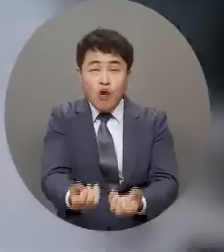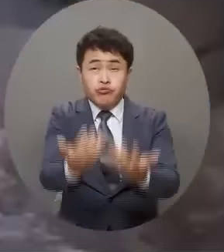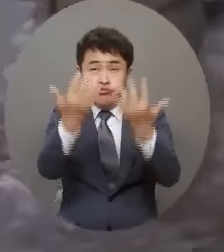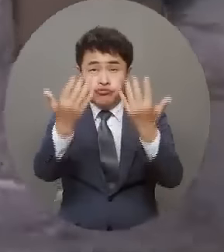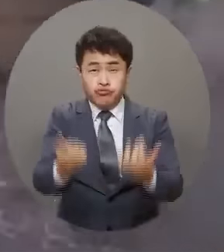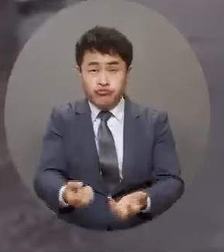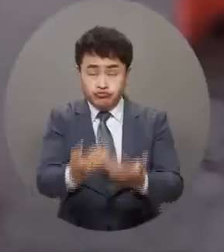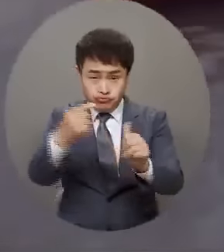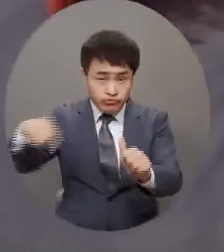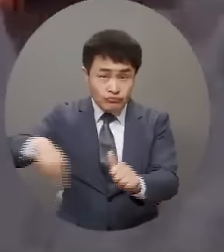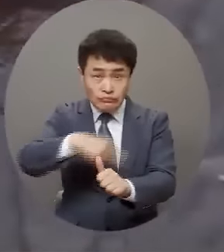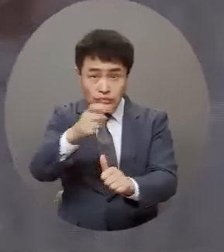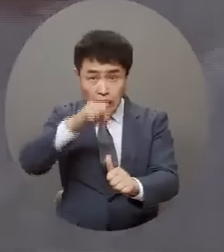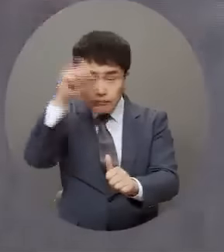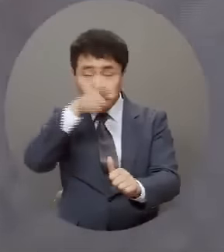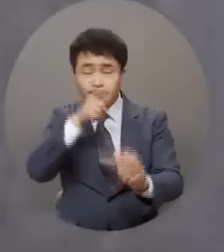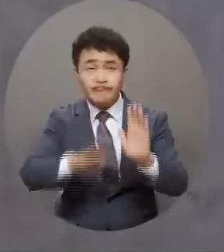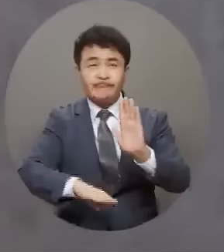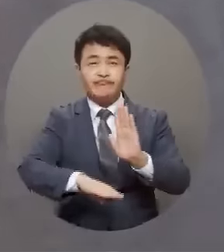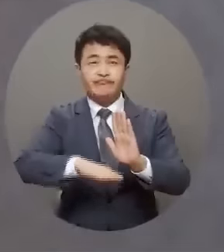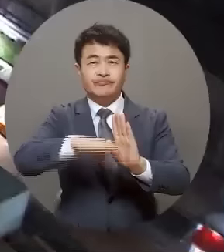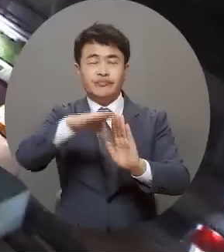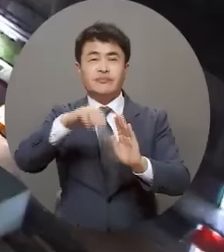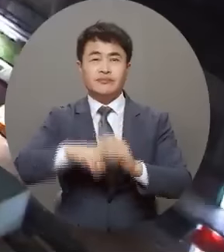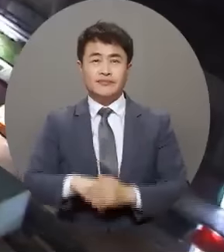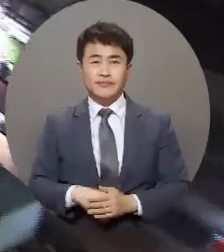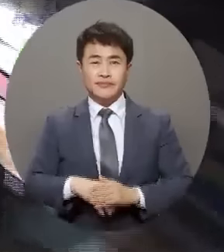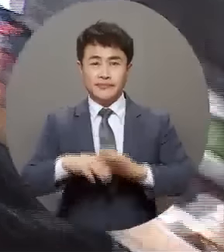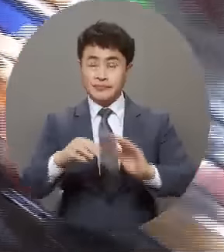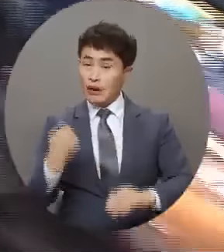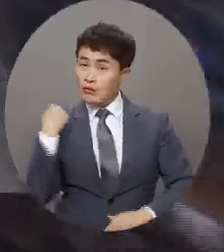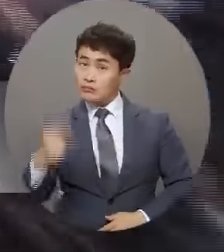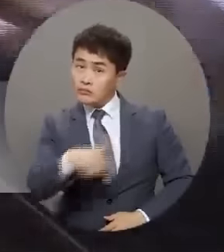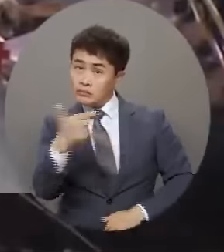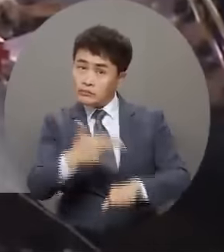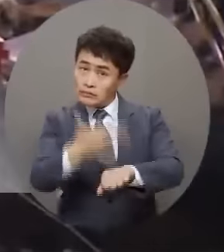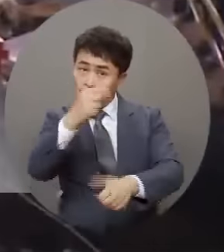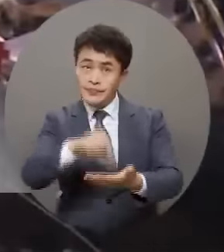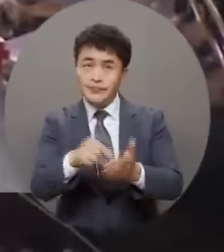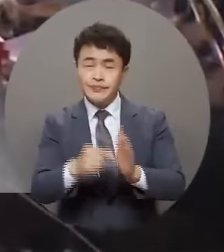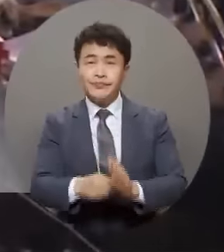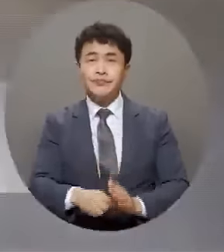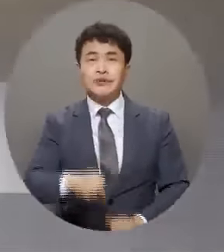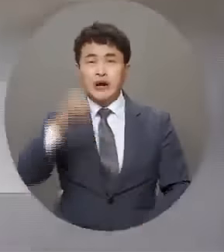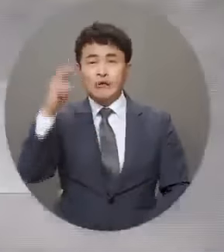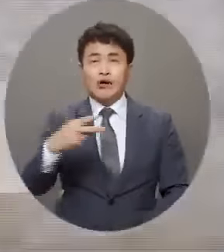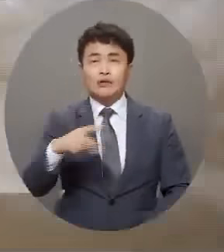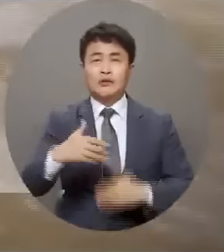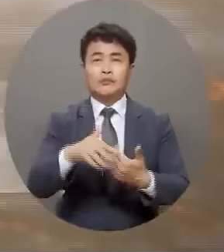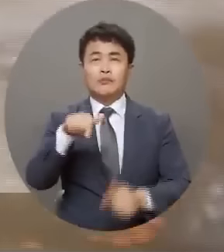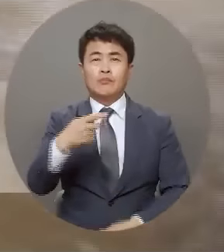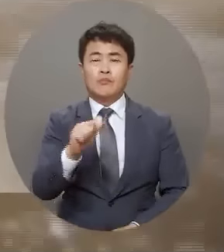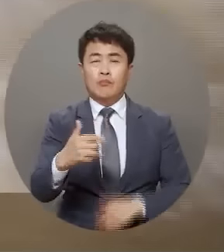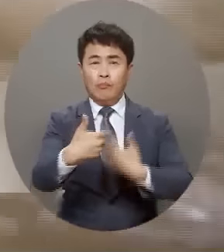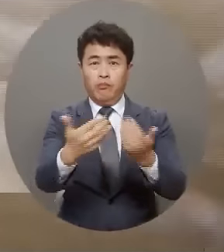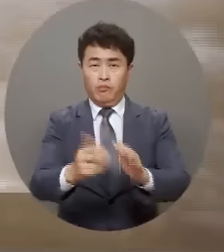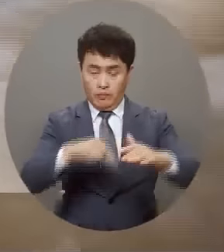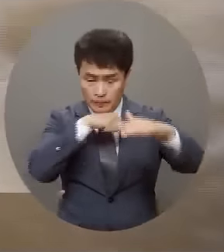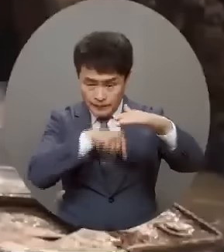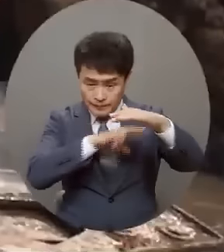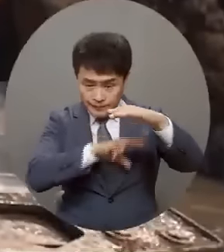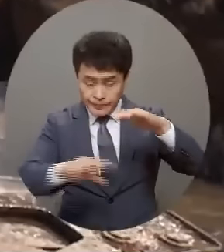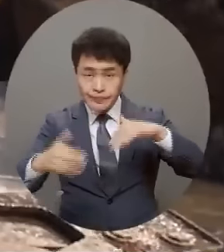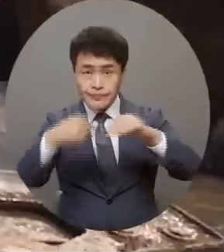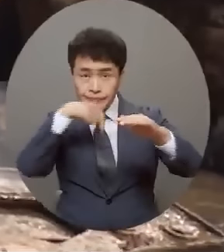나오더니 주변을 순식간에 물바다로 만듭니다. 어제 저녁 7시쯤 광주 서구 금호동 도시철도 2호선 공사